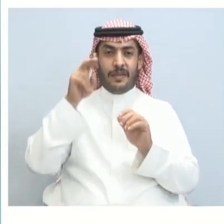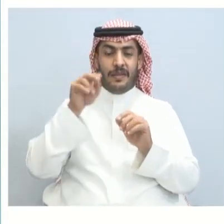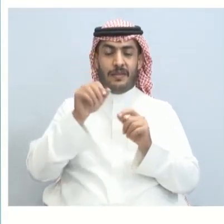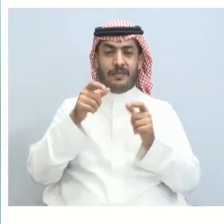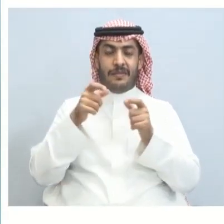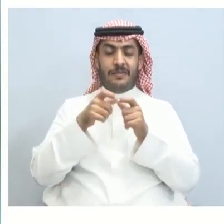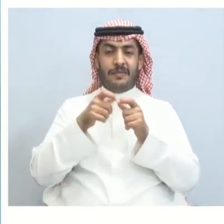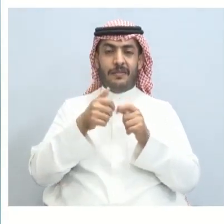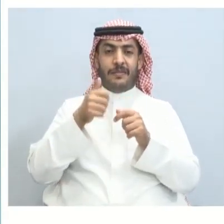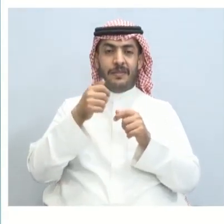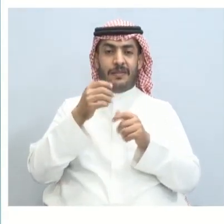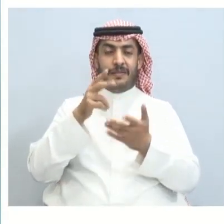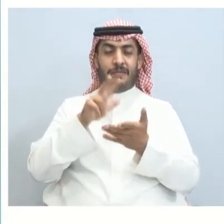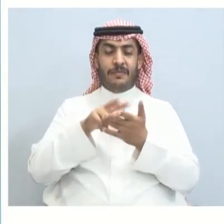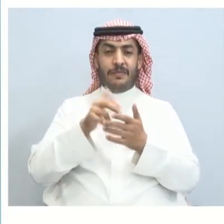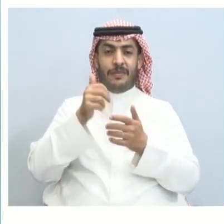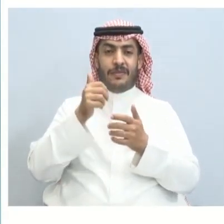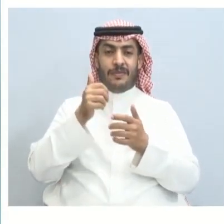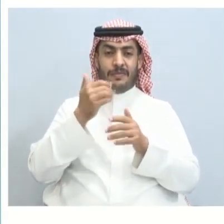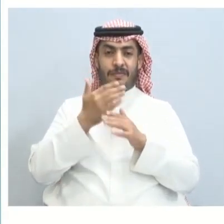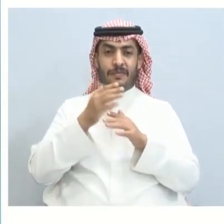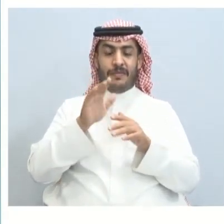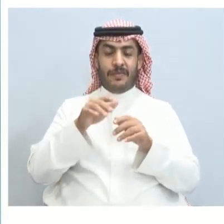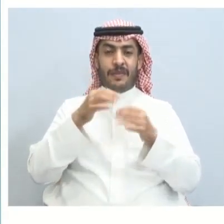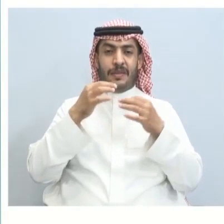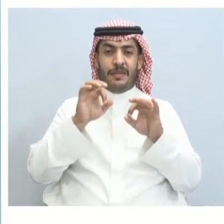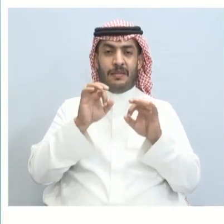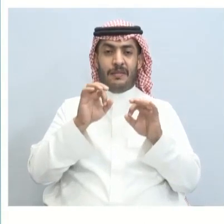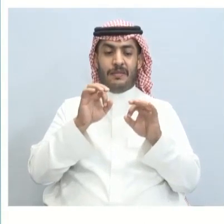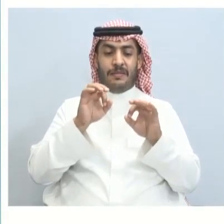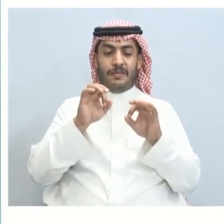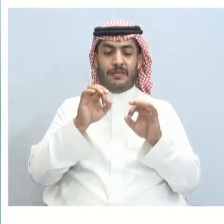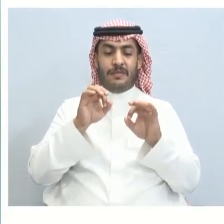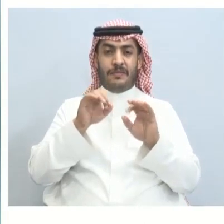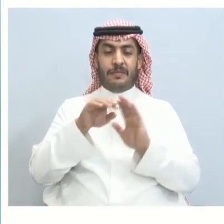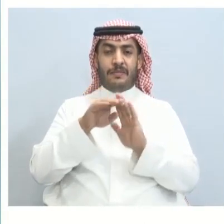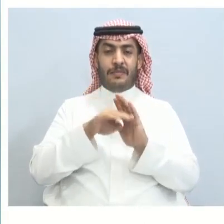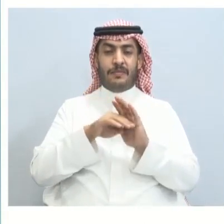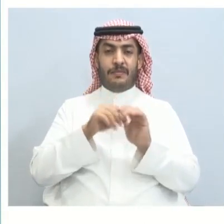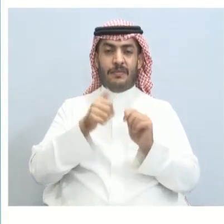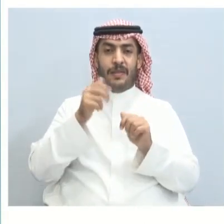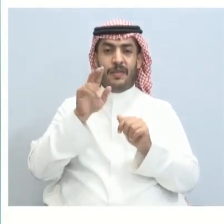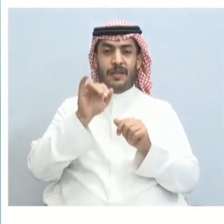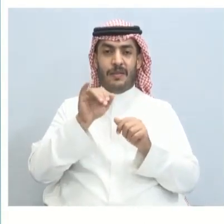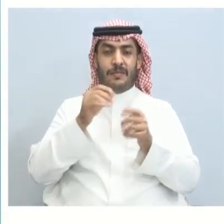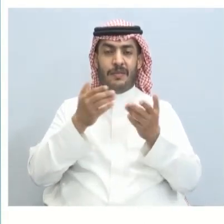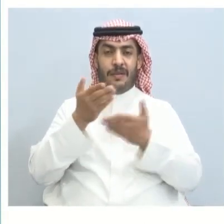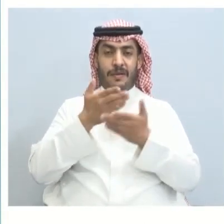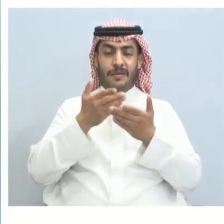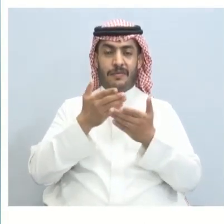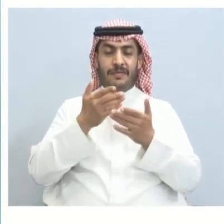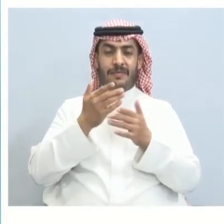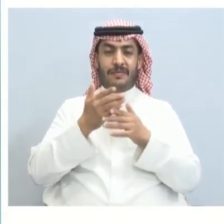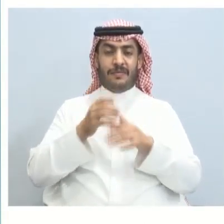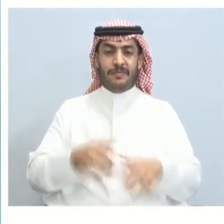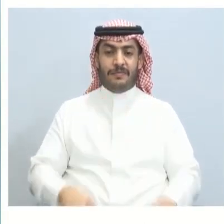المقترحات او اعتماد او تاجيله اذا كان هنالك اجماع او تاييد لمقترح اذا يكتب امامه انه تم تاييده من قبل الحضور او